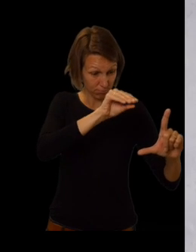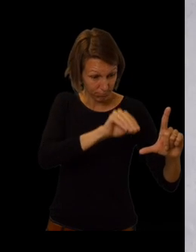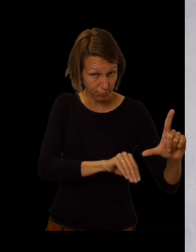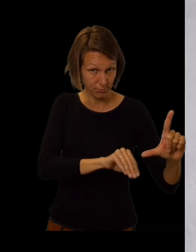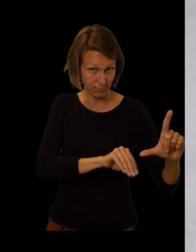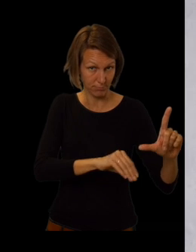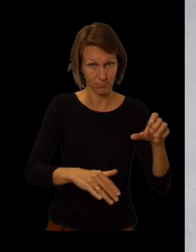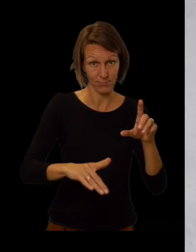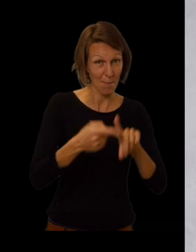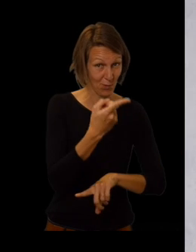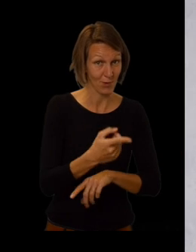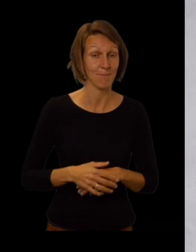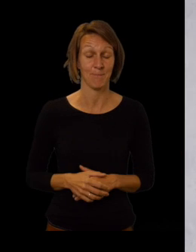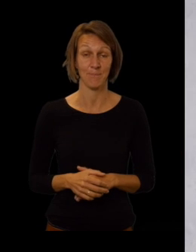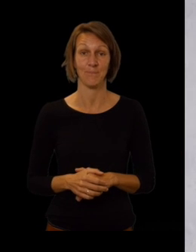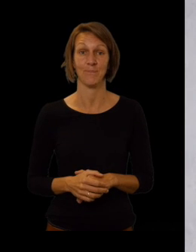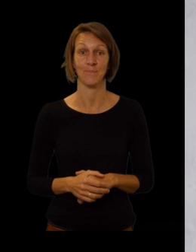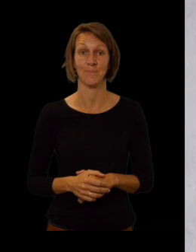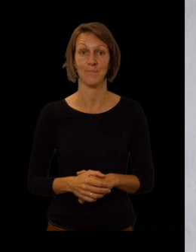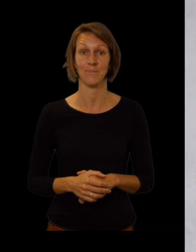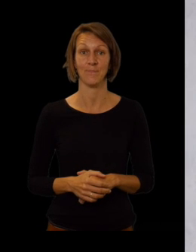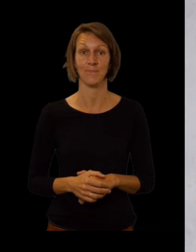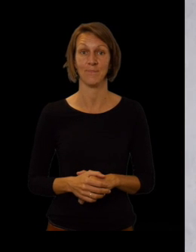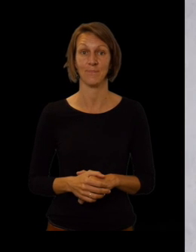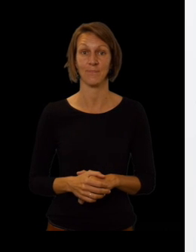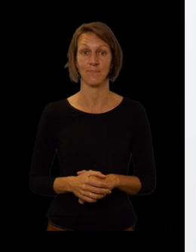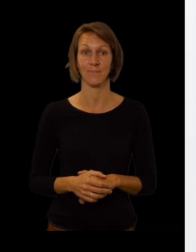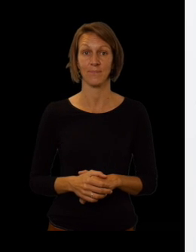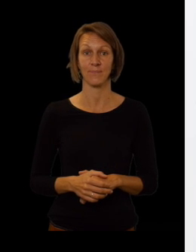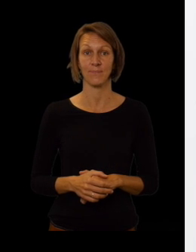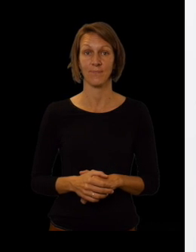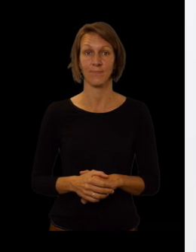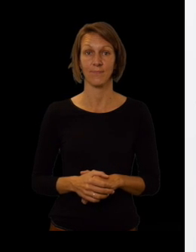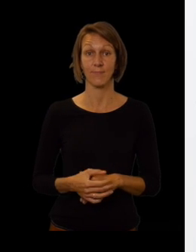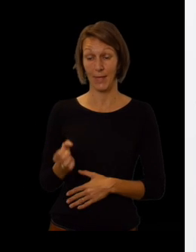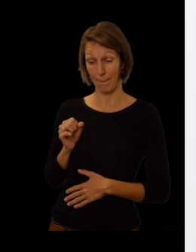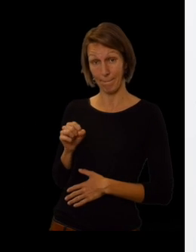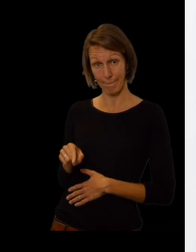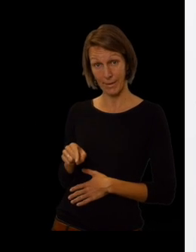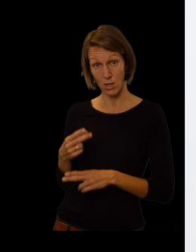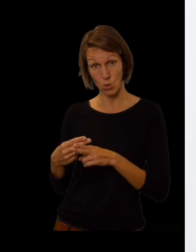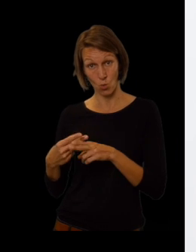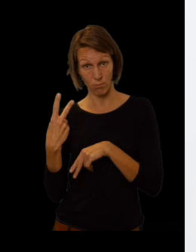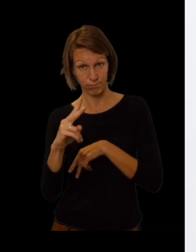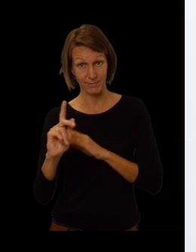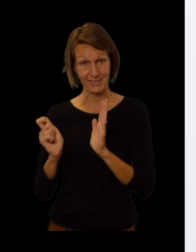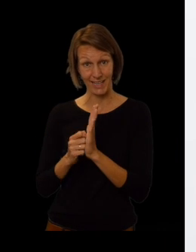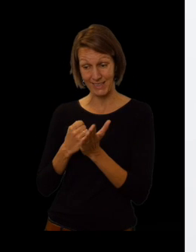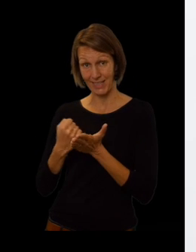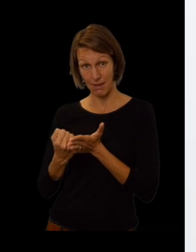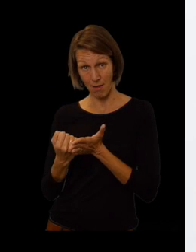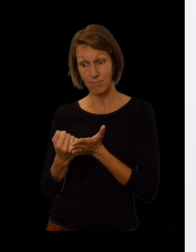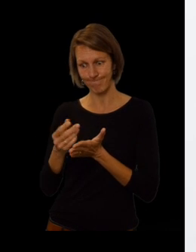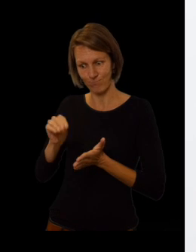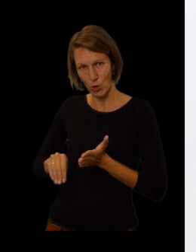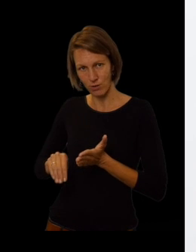ici et ici. La petite étiquette sur laquelle vous devez absolument noter la date à laquelle vous